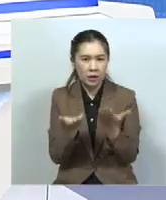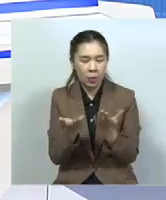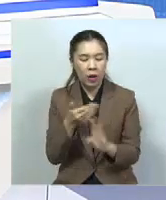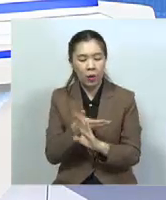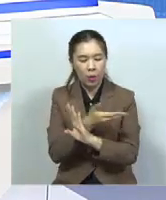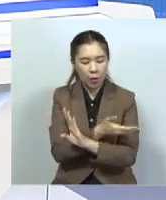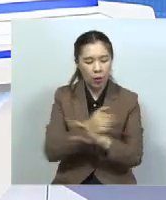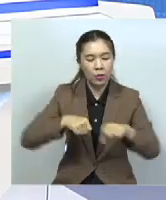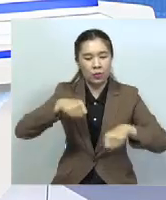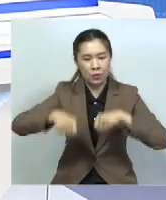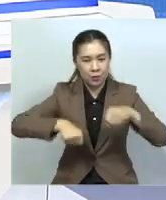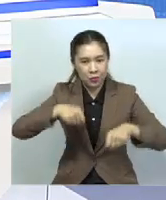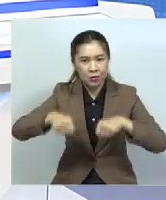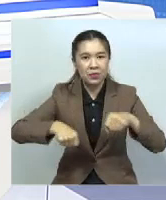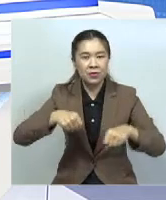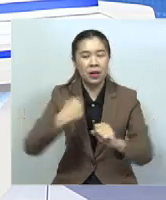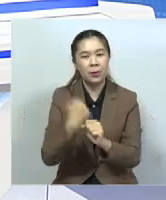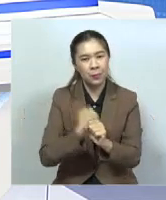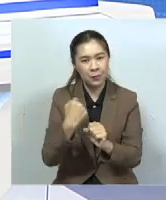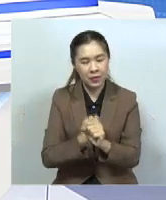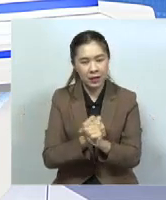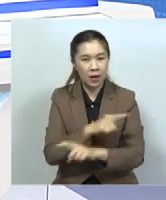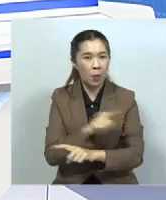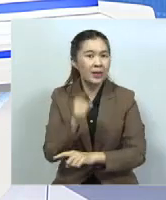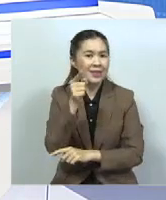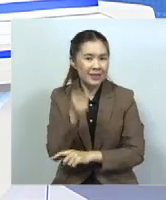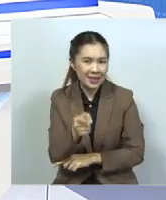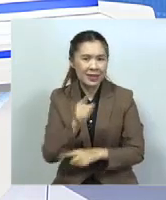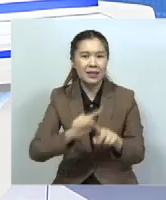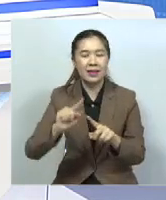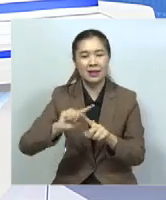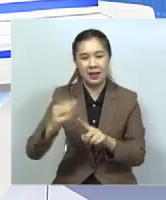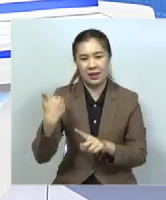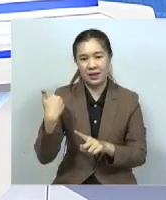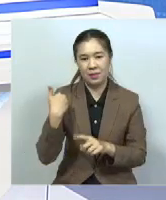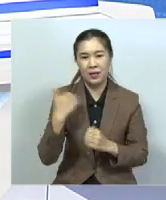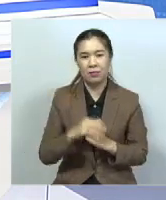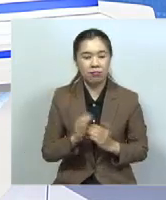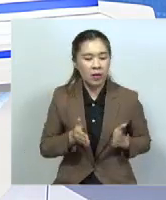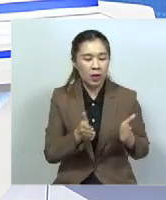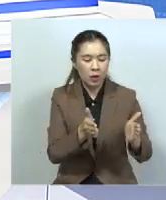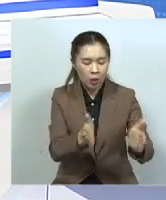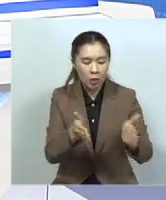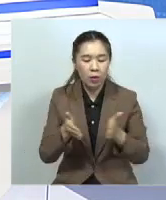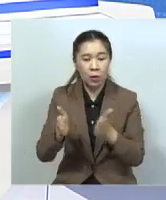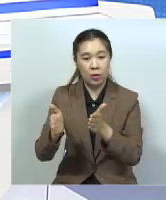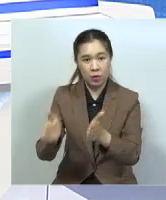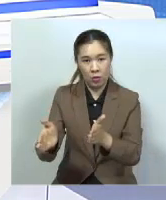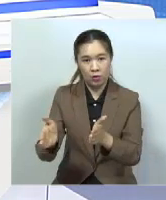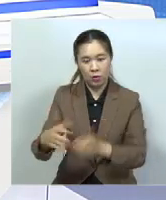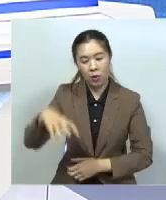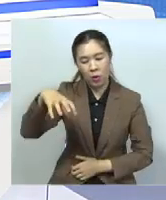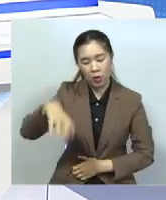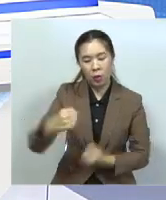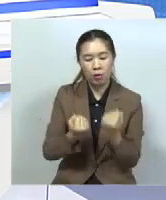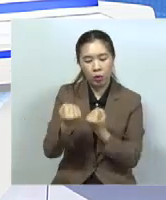ซักซ้อมการปั่นจักรยานที่กำลังจะมีขึ้นและในวันจริงต่างๆไม่แน่นอนเขาต้องมีการจัดเตรียมทั้งเส้นทางการเดินทางเรื่องของสถ